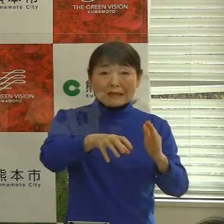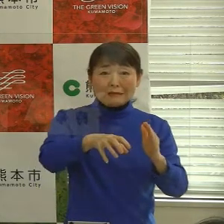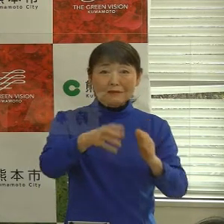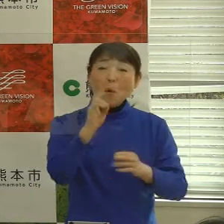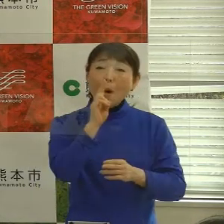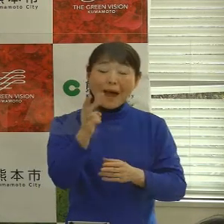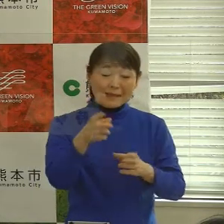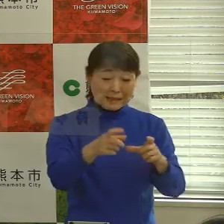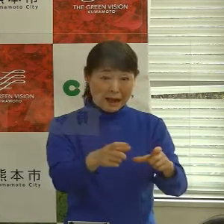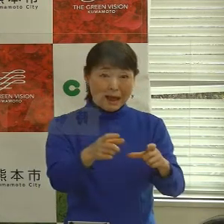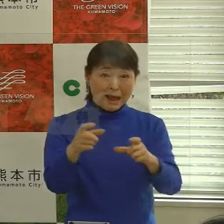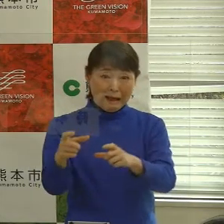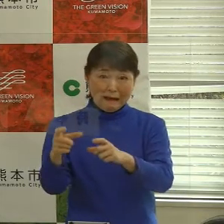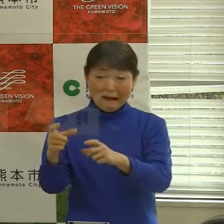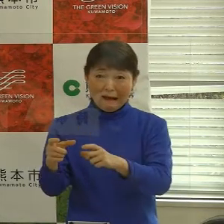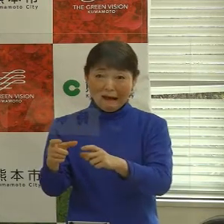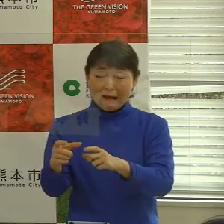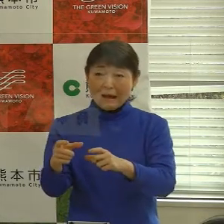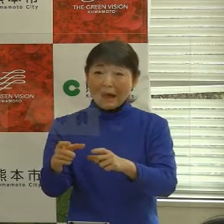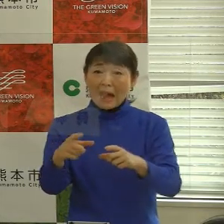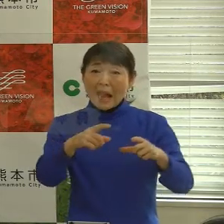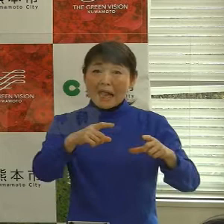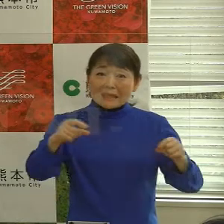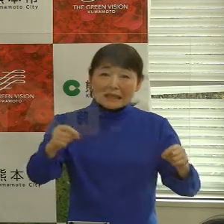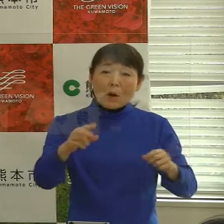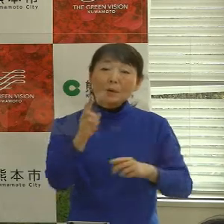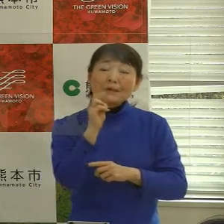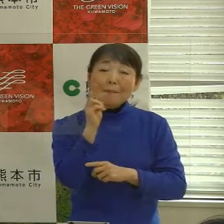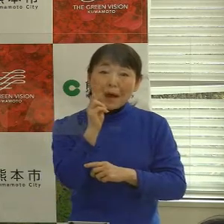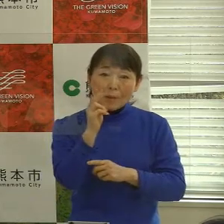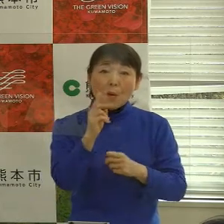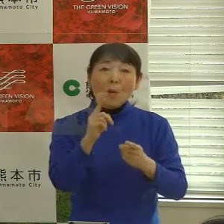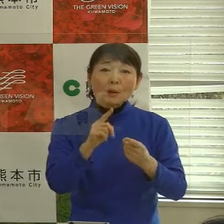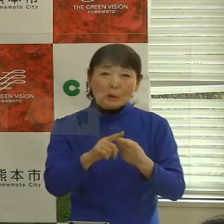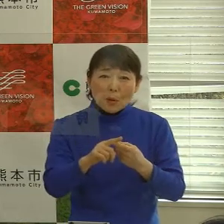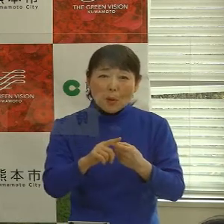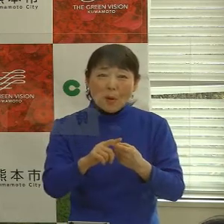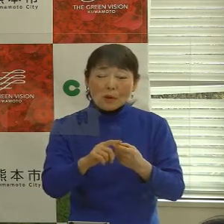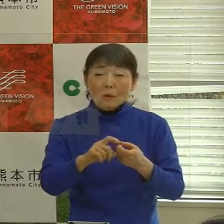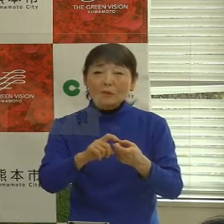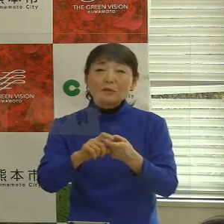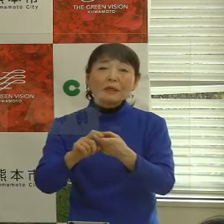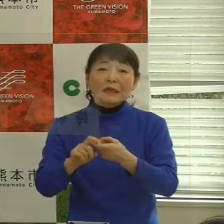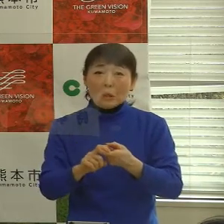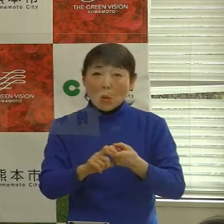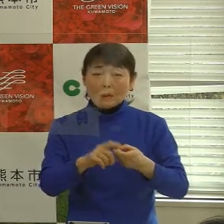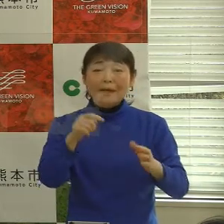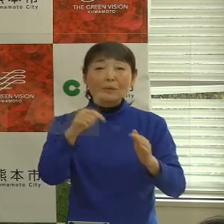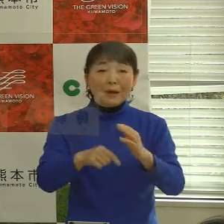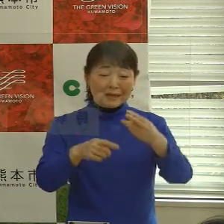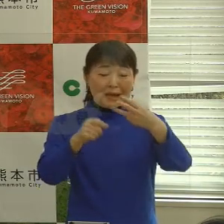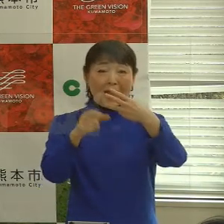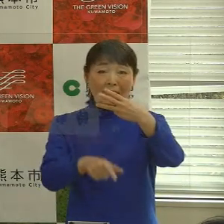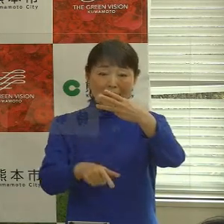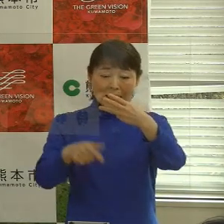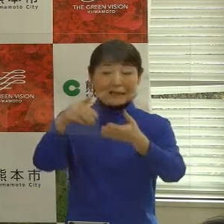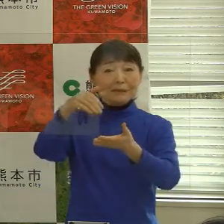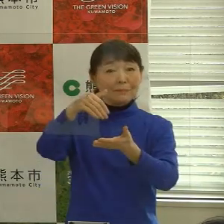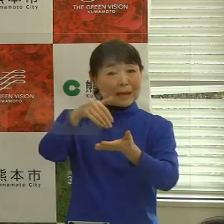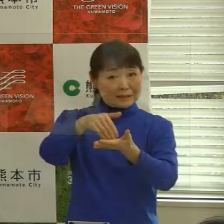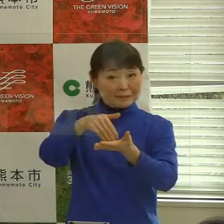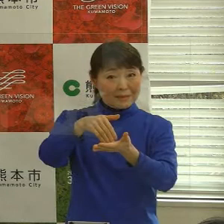ね、日本タバコさんとですね、あれは協定の中で実はこの3月末までという記